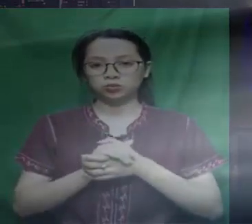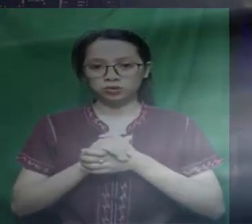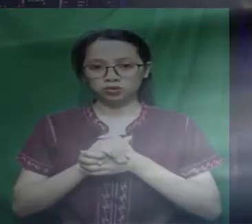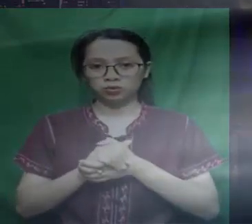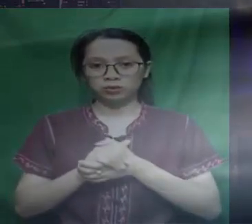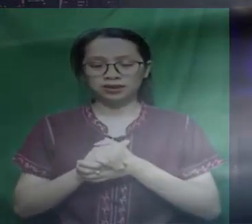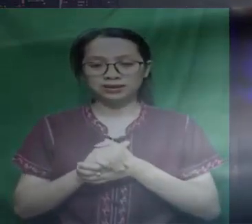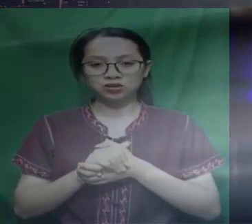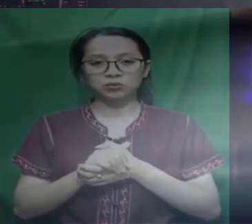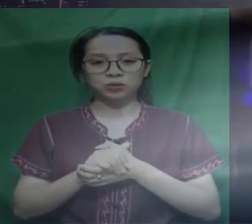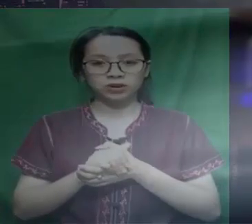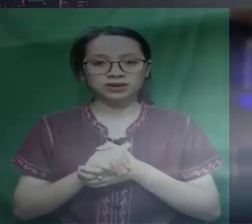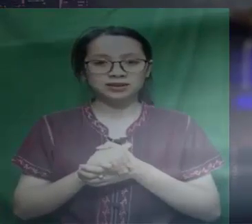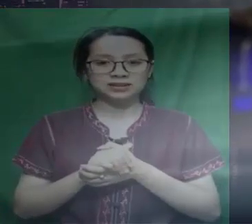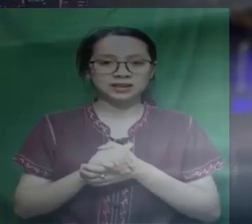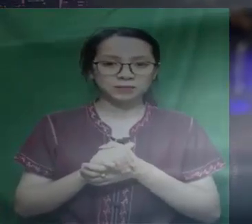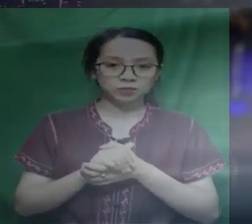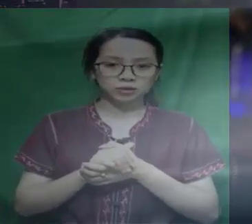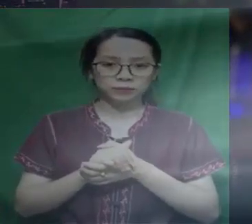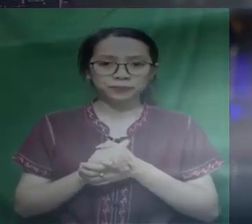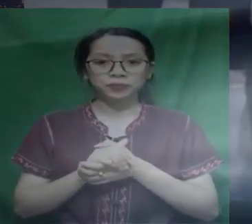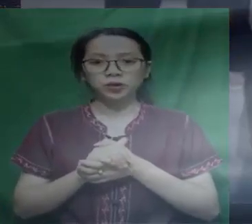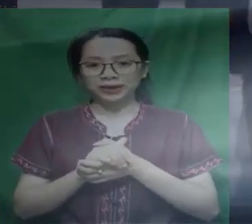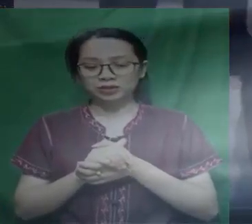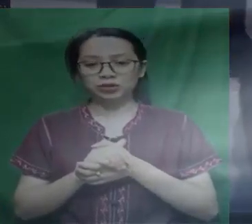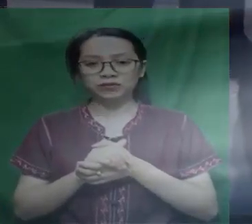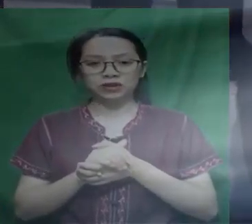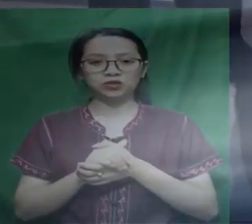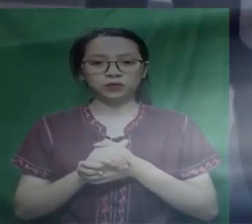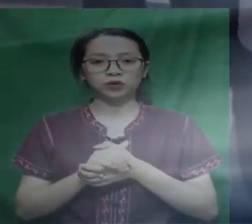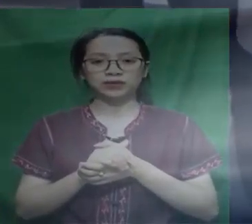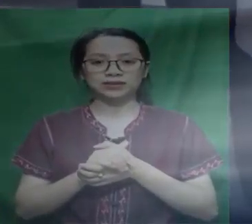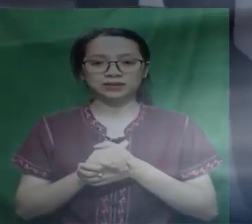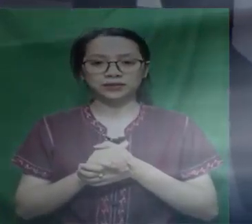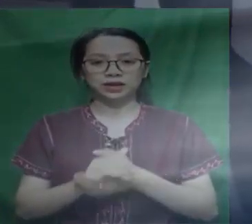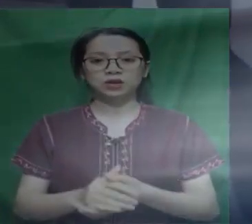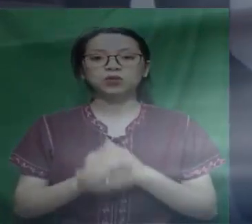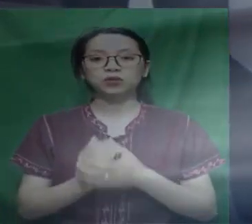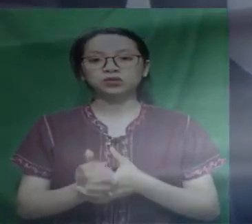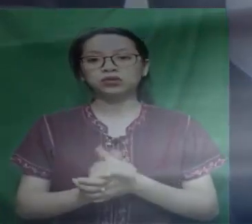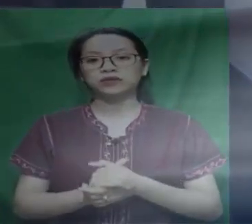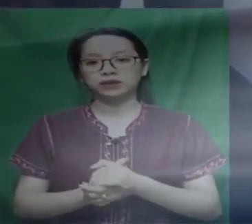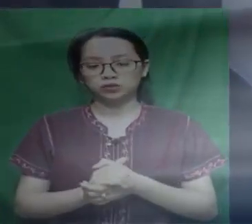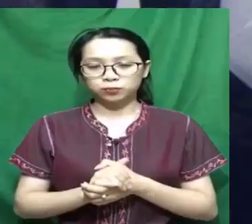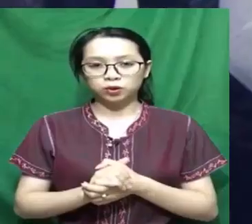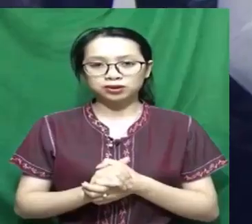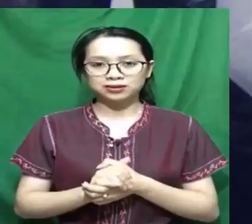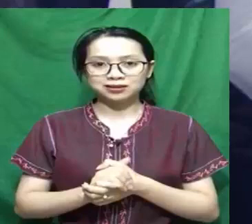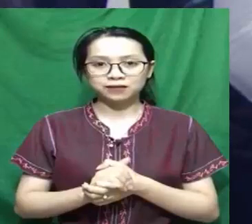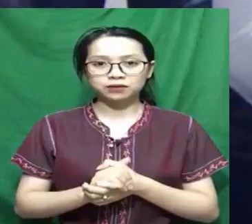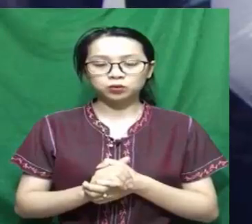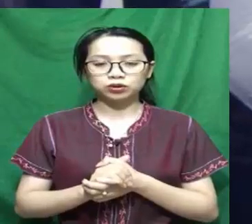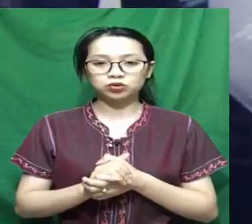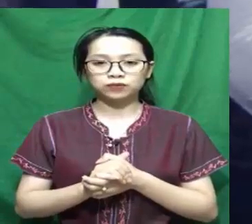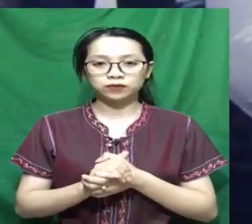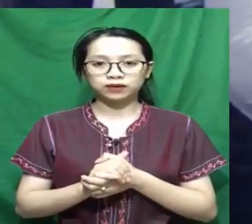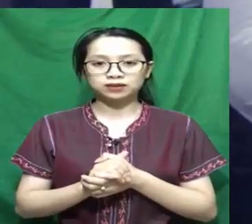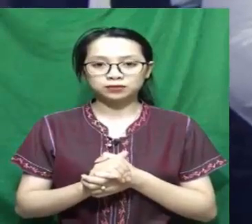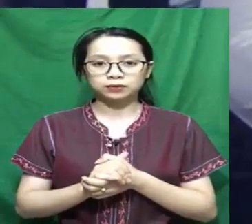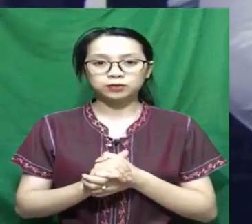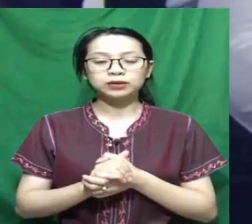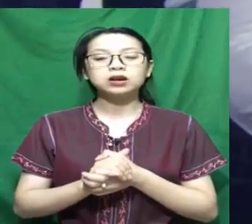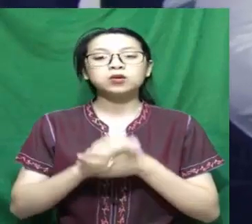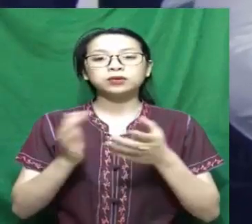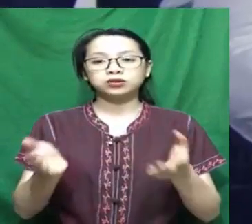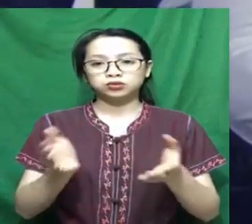Une fois que Billy affrontera Ben, ils se disputeront. Ben suggérera probablement que ce n'est pas l'affaire de Billy. Il peut